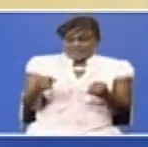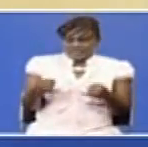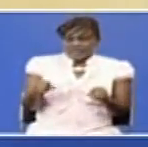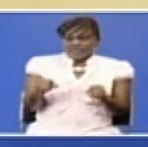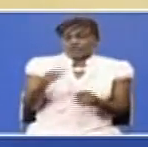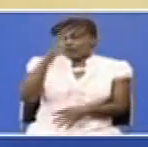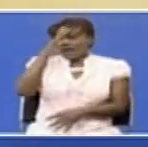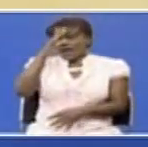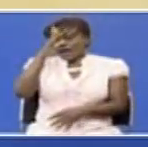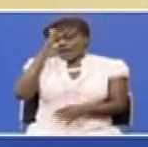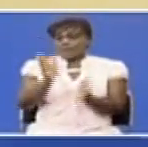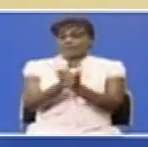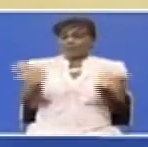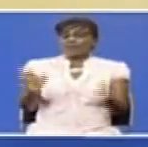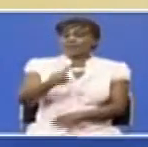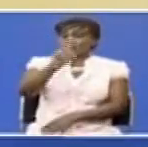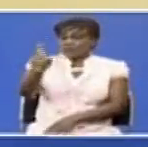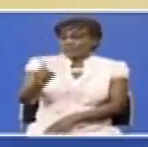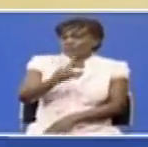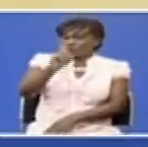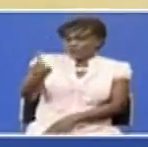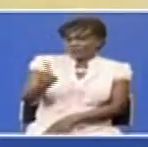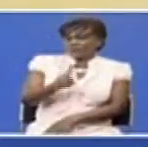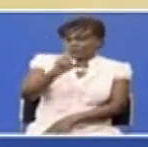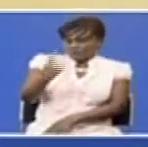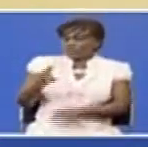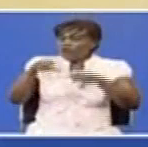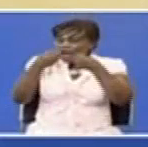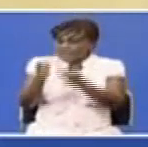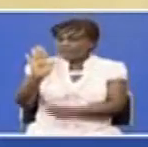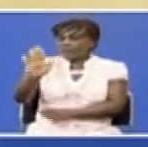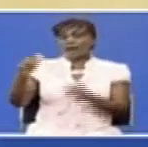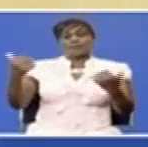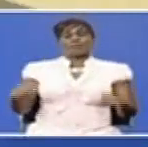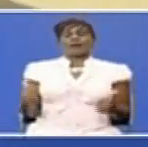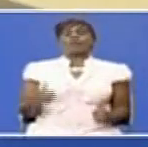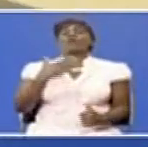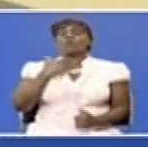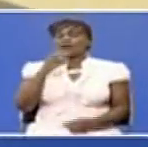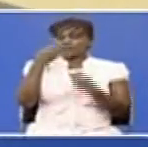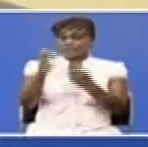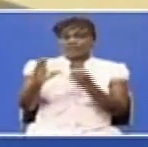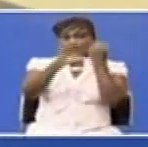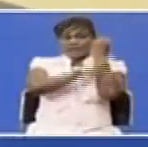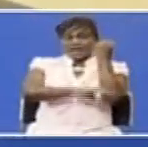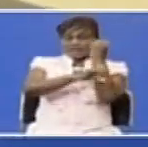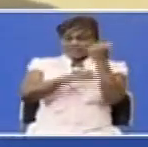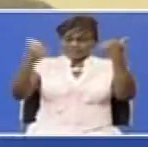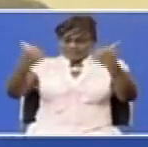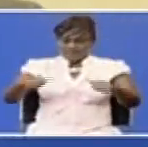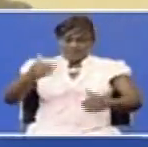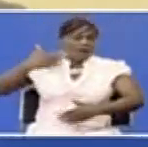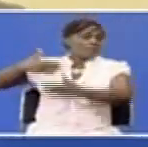the public. Those questions are very much unanswered as we stand here today. This country can never